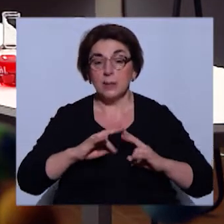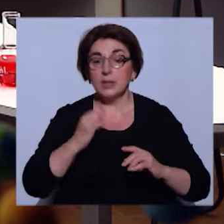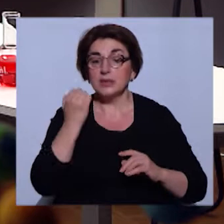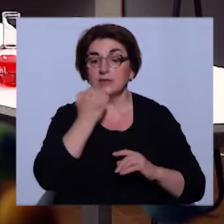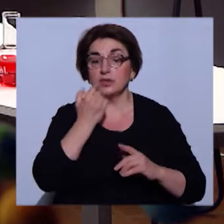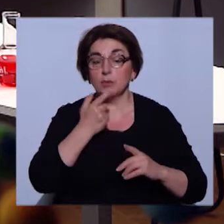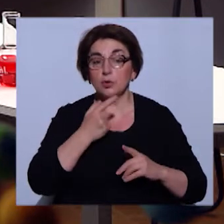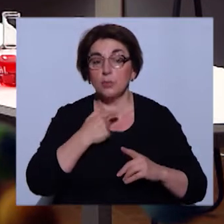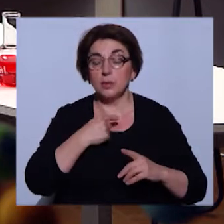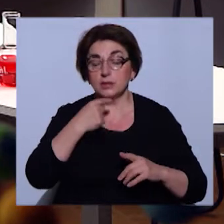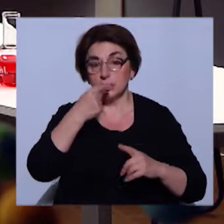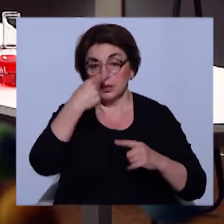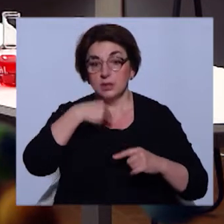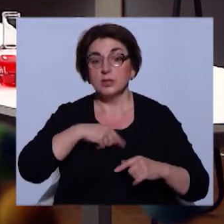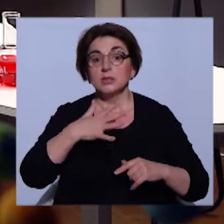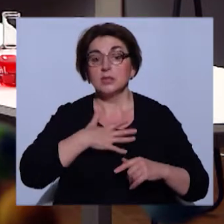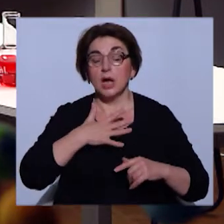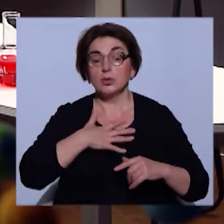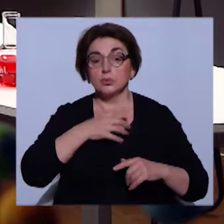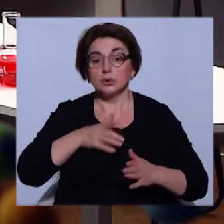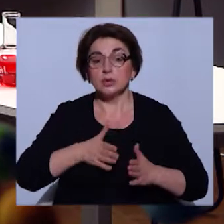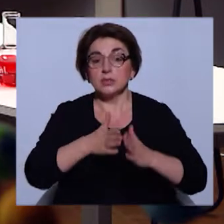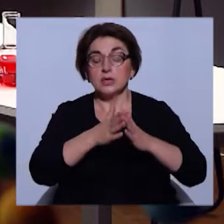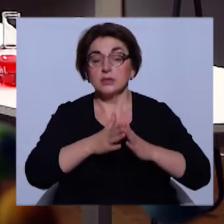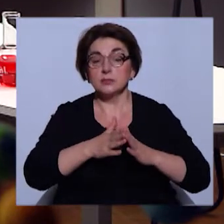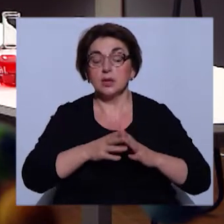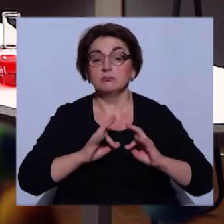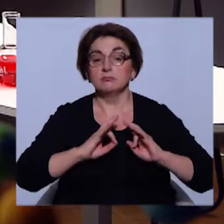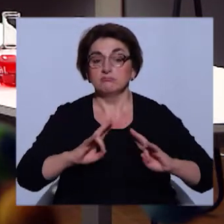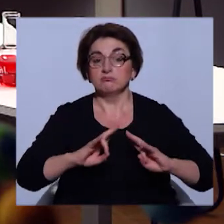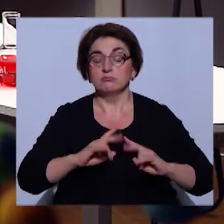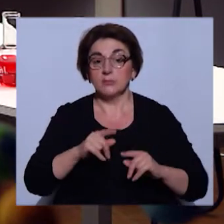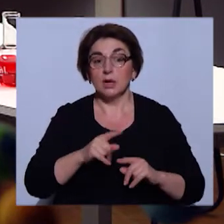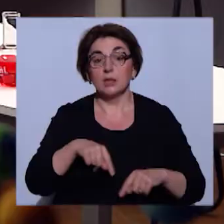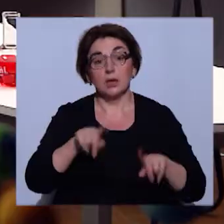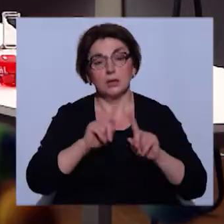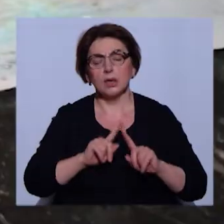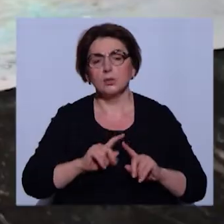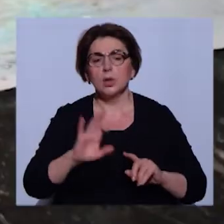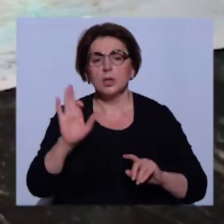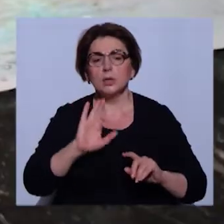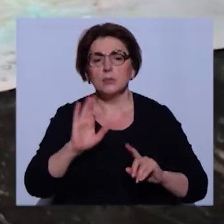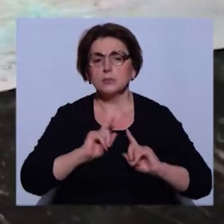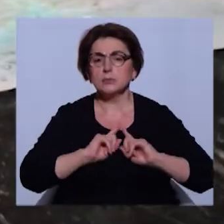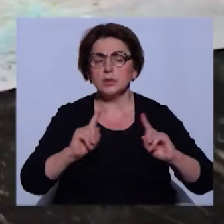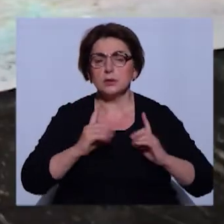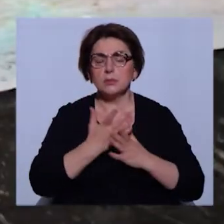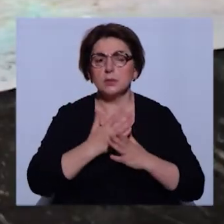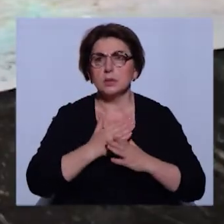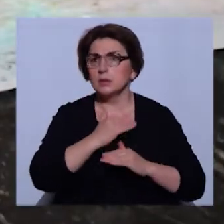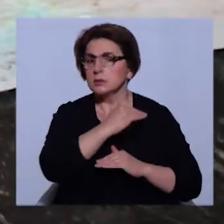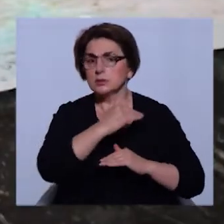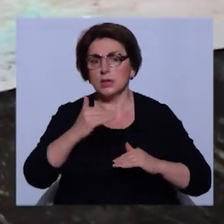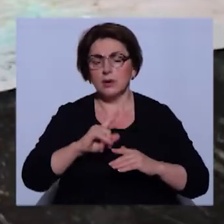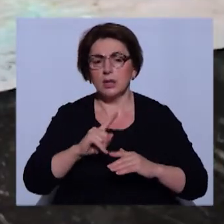სასუნთქ გზებს და ლორწოვან გარსაც კი. და ქიმიის სასწაულებს ხომ არ აქვს საზღვარი და რატომ? შევხედოთ ეკრანს.